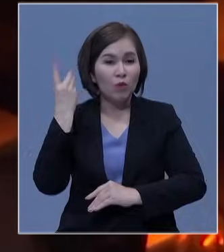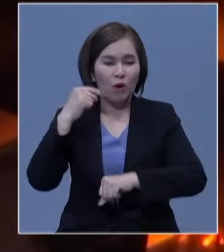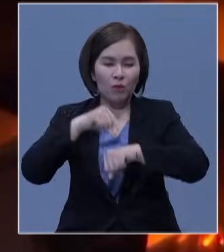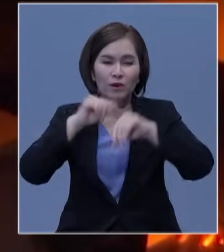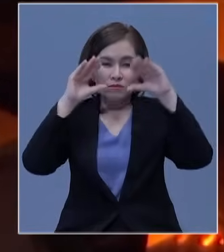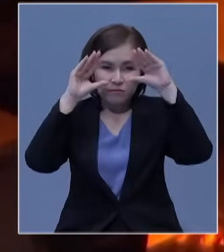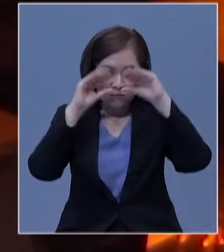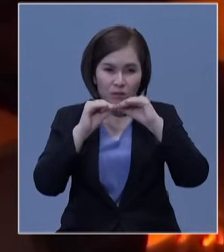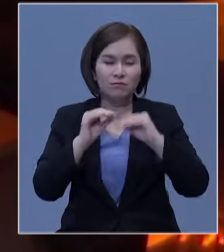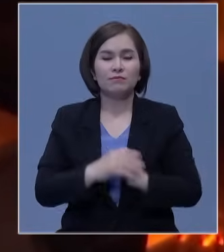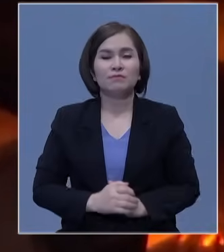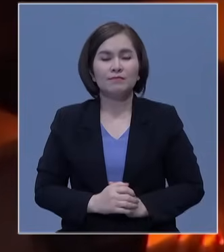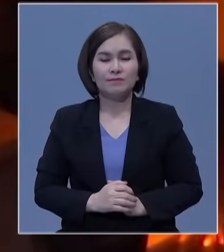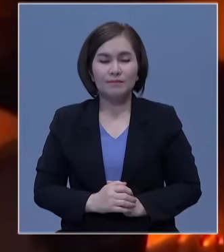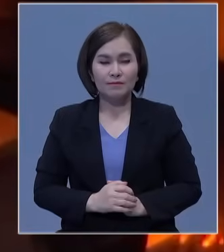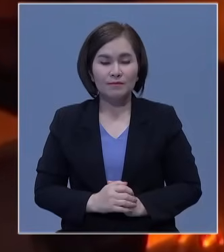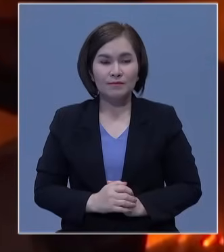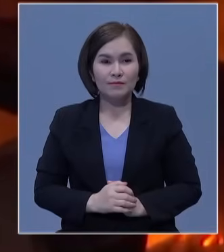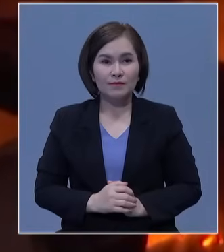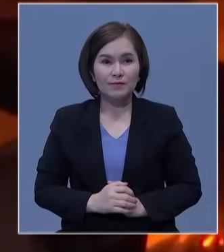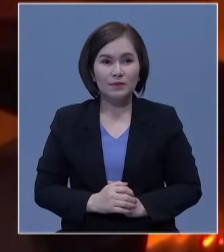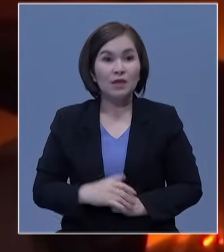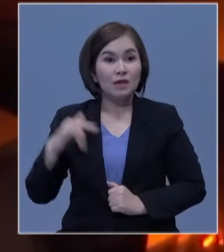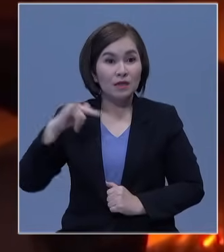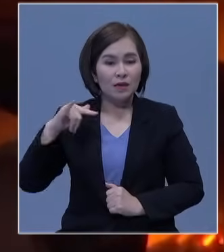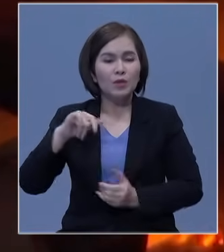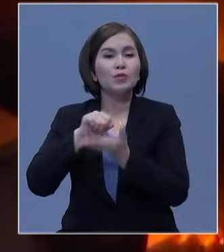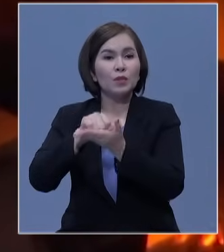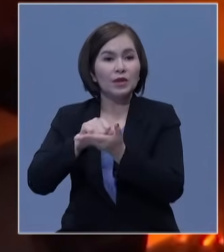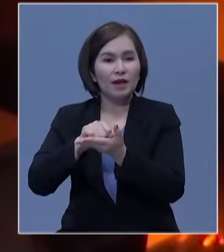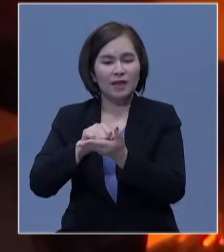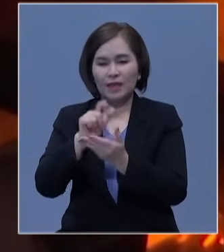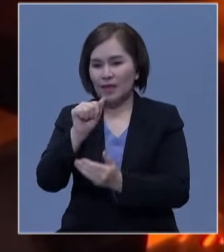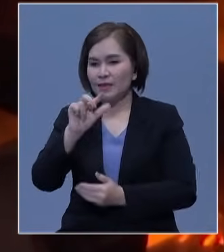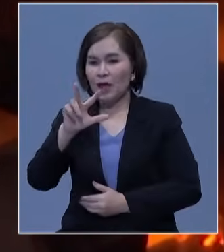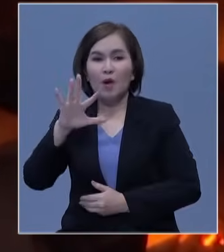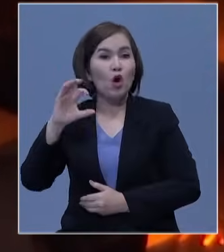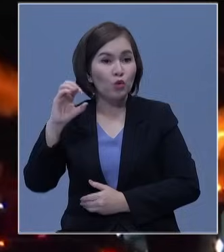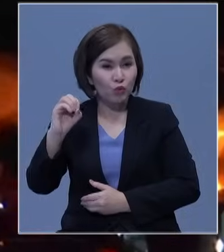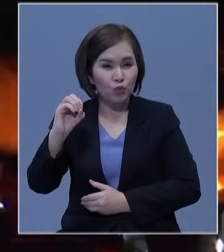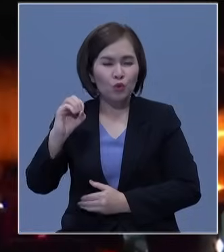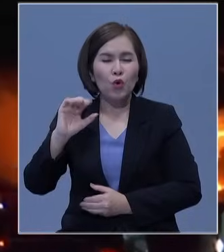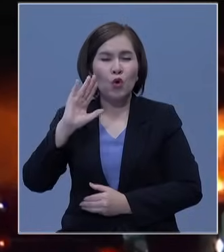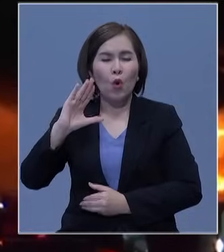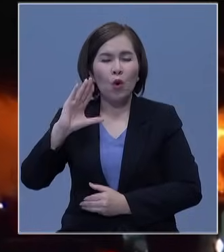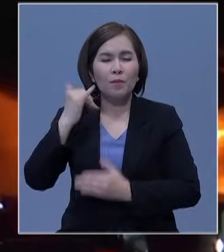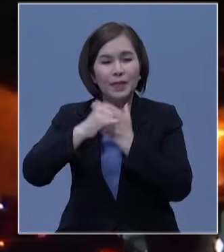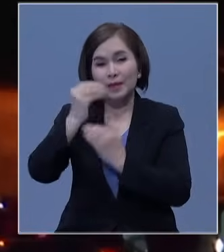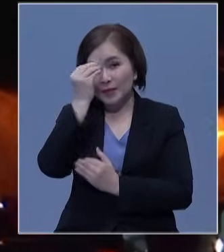นะครับตามเวลาท้องถิ่นโดยเครื่องบินโดยสาร Airbus A350 สายการบิน Japan Airlines นะครับเ